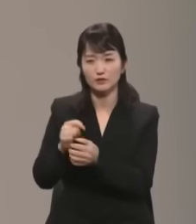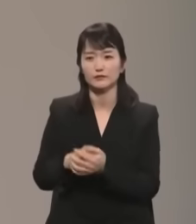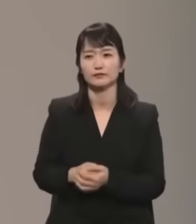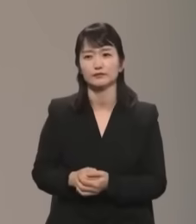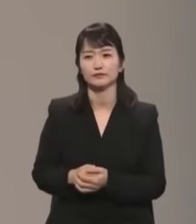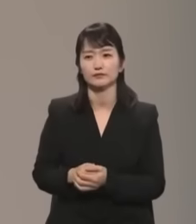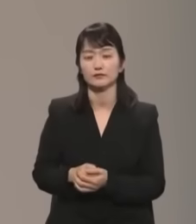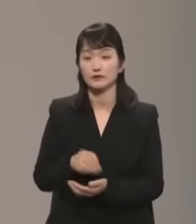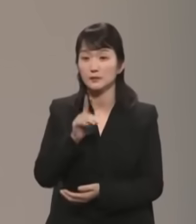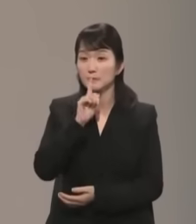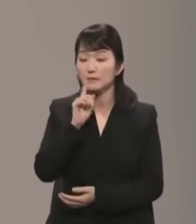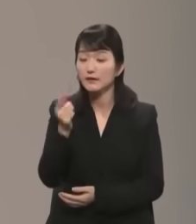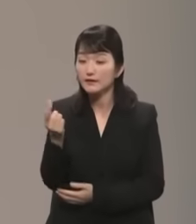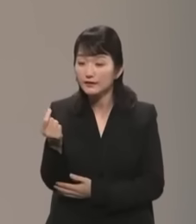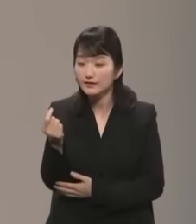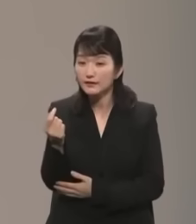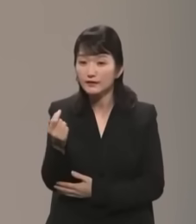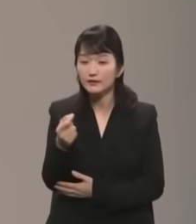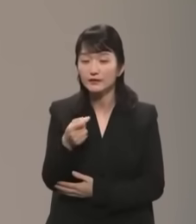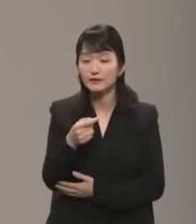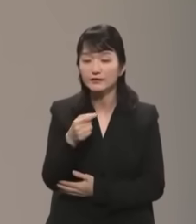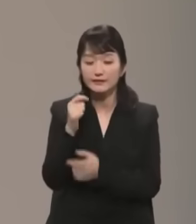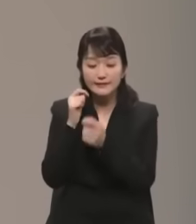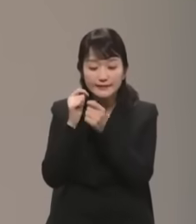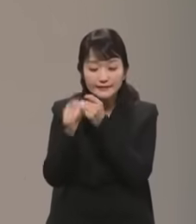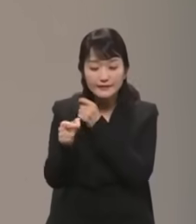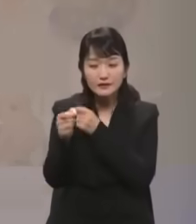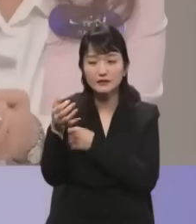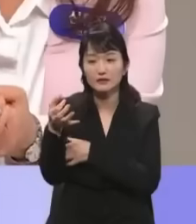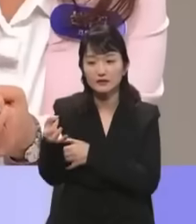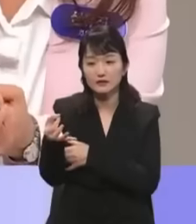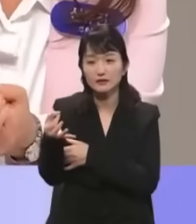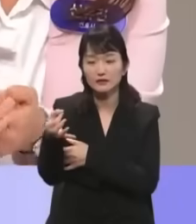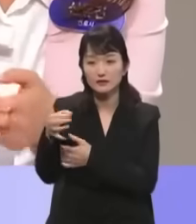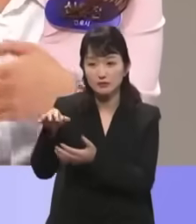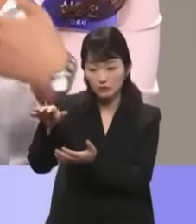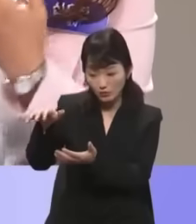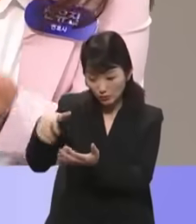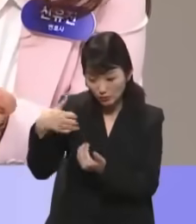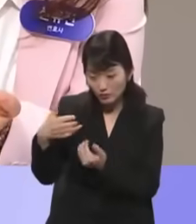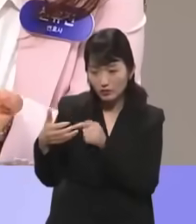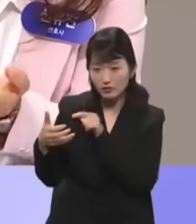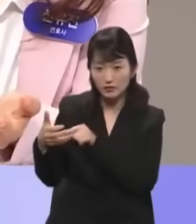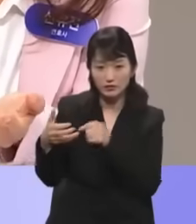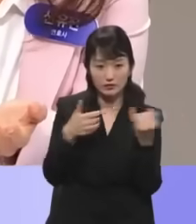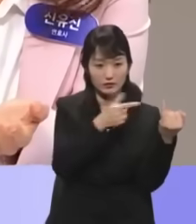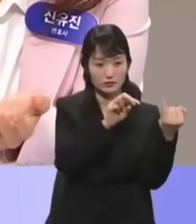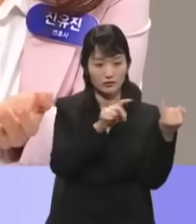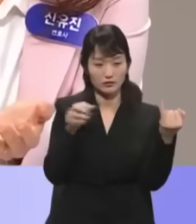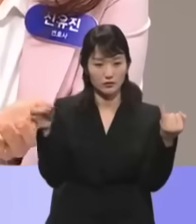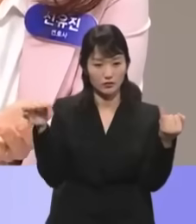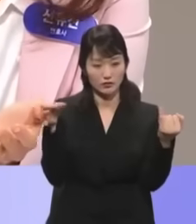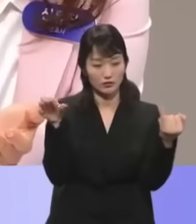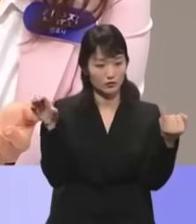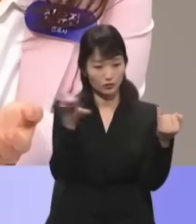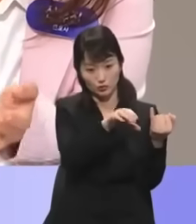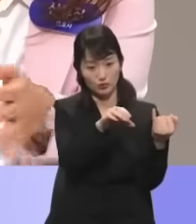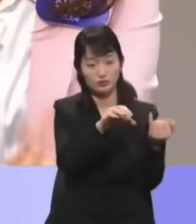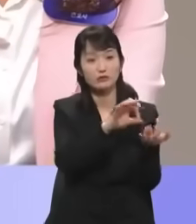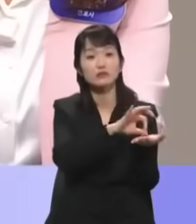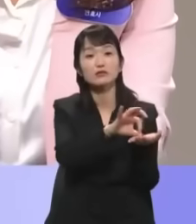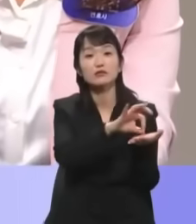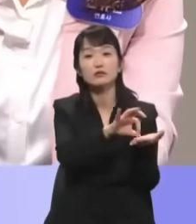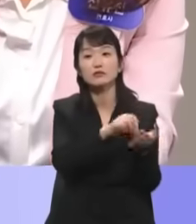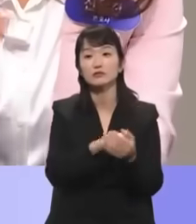사실과 같이 모든 금액 사기 사기로 얻은 모든 수익을 뭐 나현이에게 다 썼다고 한다면 그것은